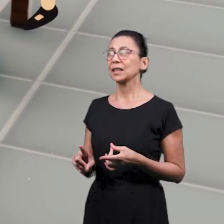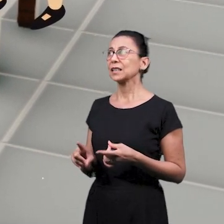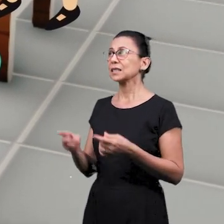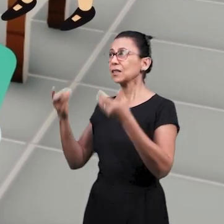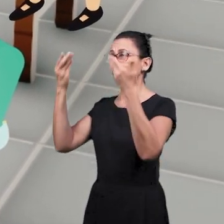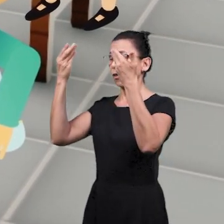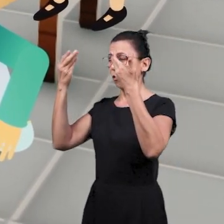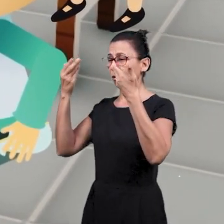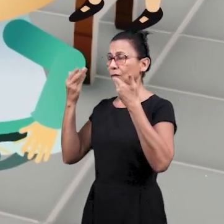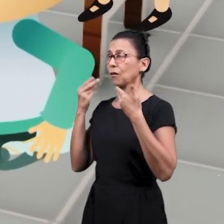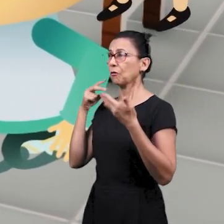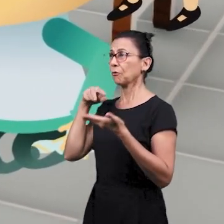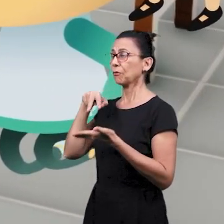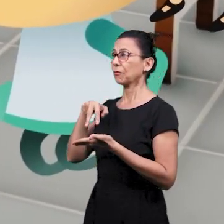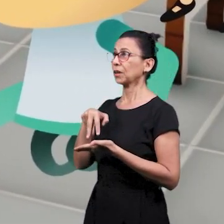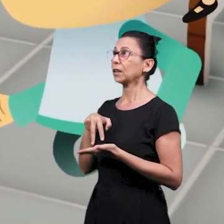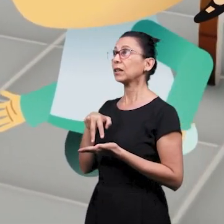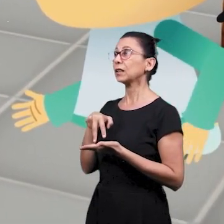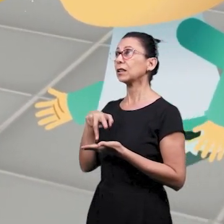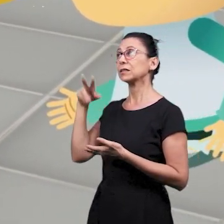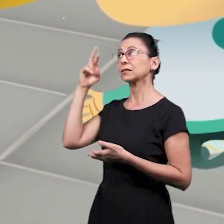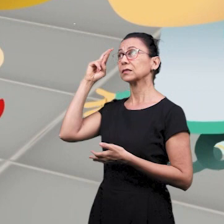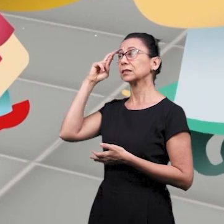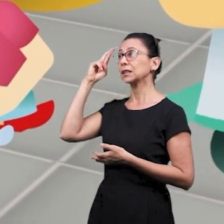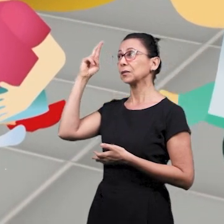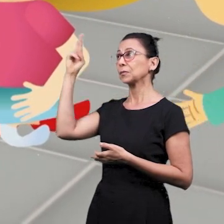Я пред Тобой, Господь, стою,